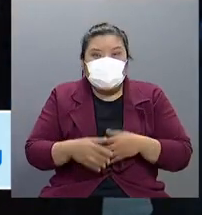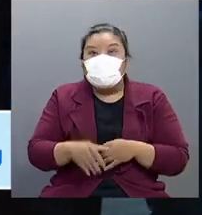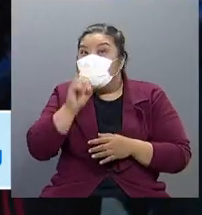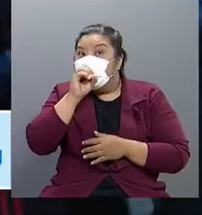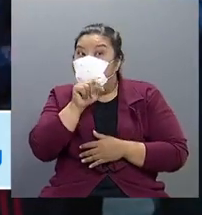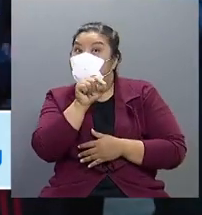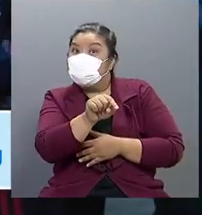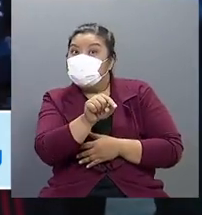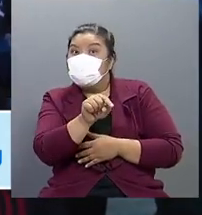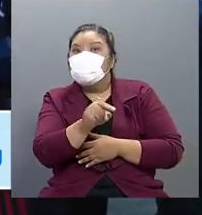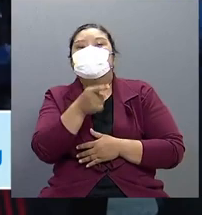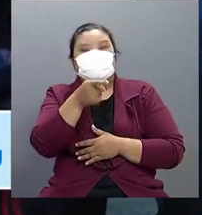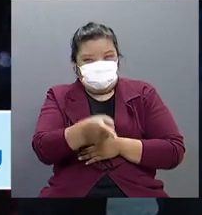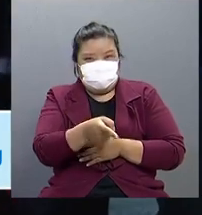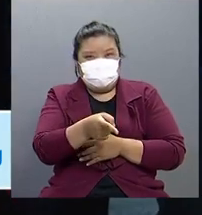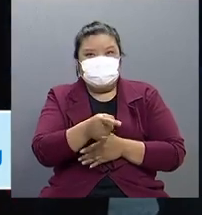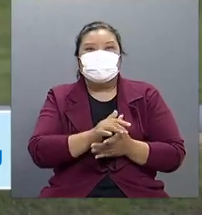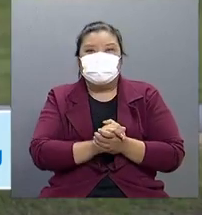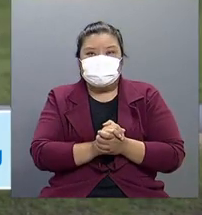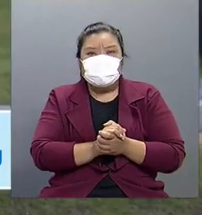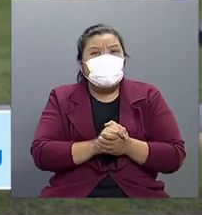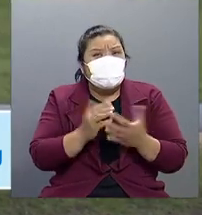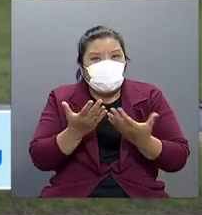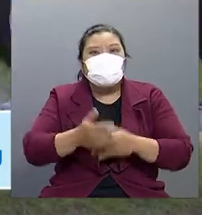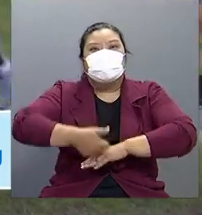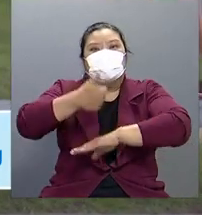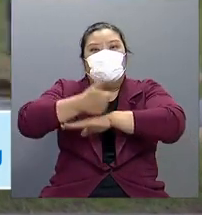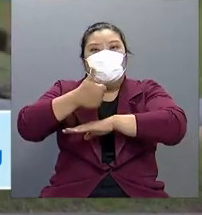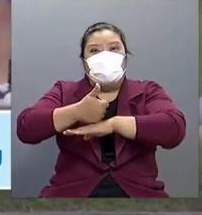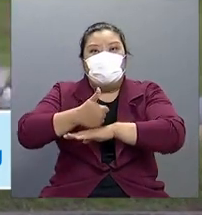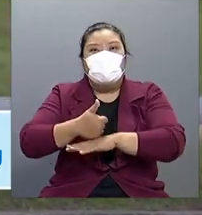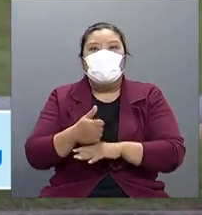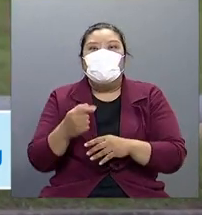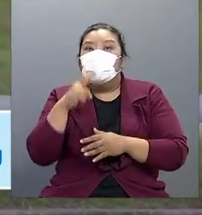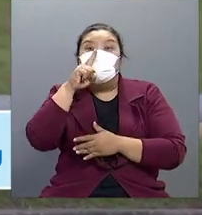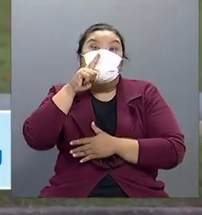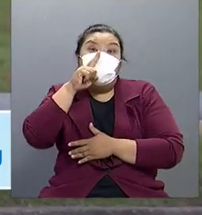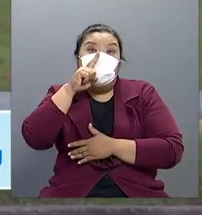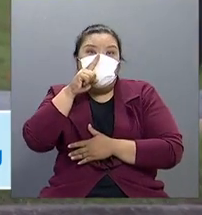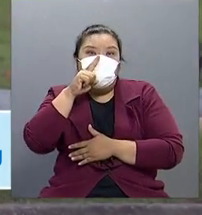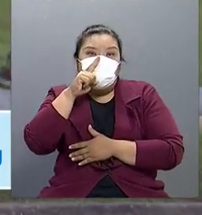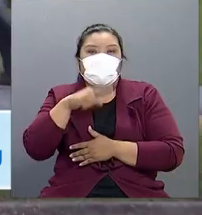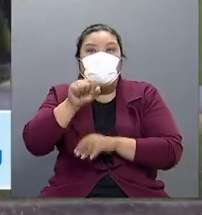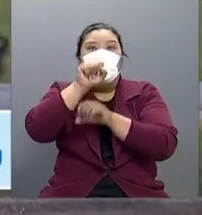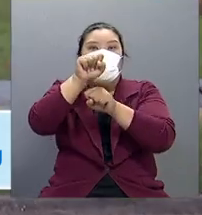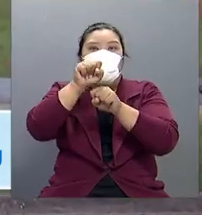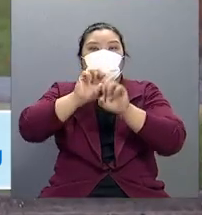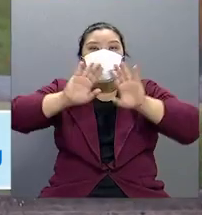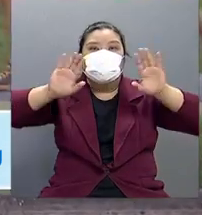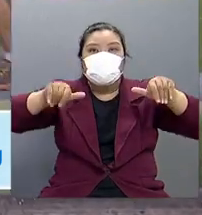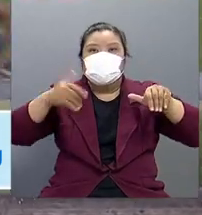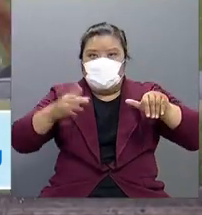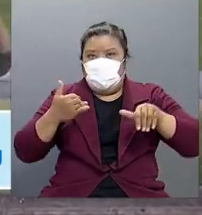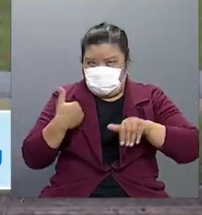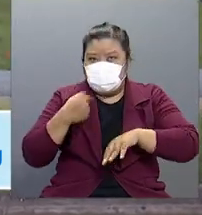นี้เป็นความจริงค่ะ โดยผู้ว่าราชการกรุงเทพมหานครนะครับได้ลงนามในประกาศกรุงเทพมหานครเรื่องเปลี่ยนแปลงกำหนดเวลาเปิดปิดบริการส